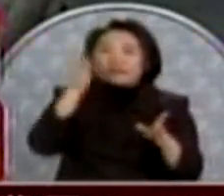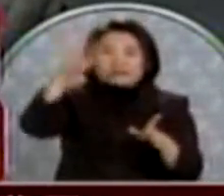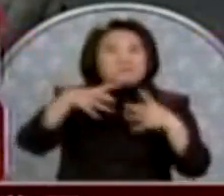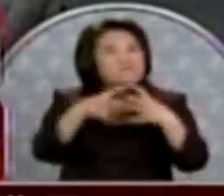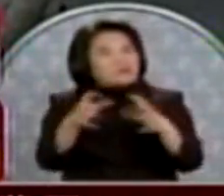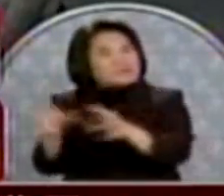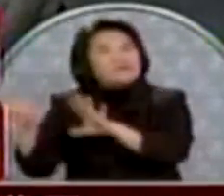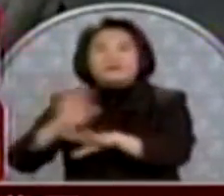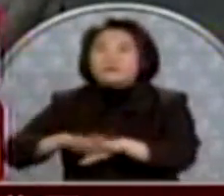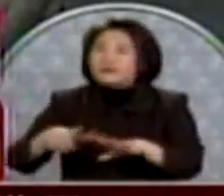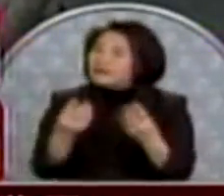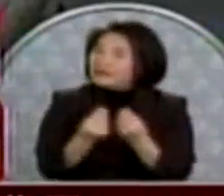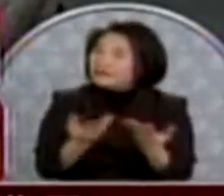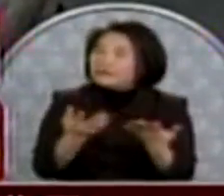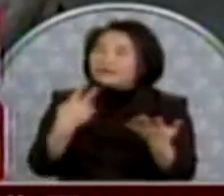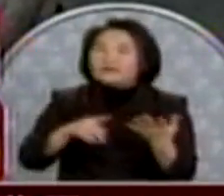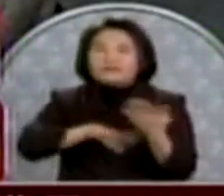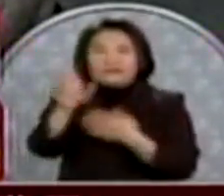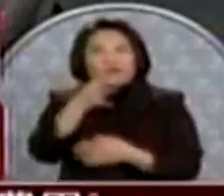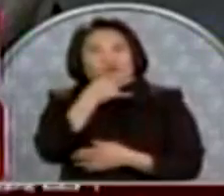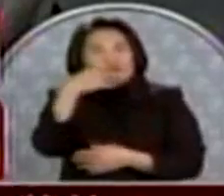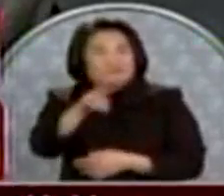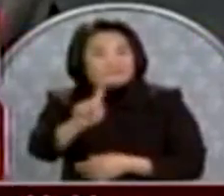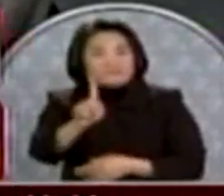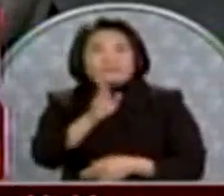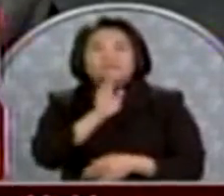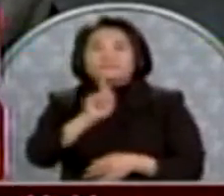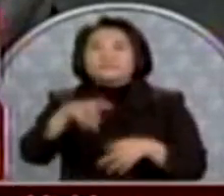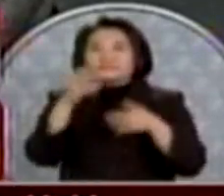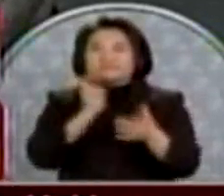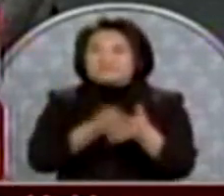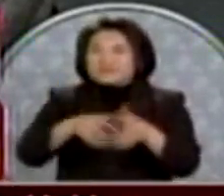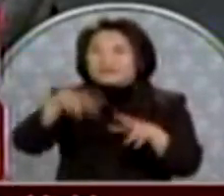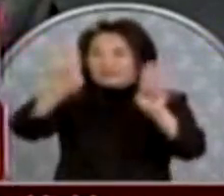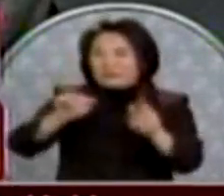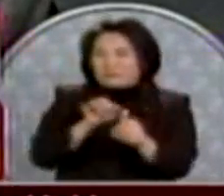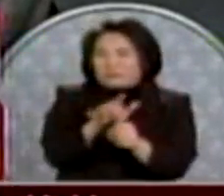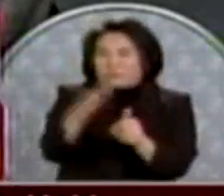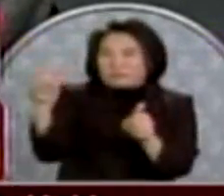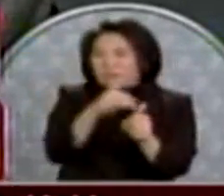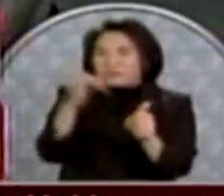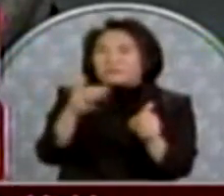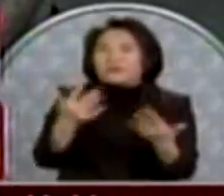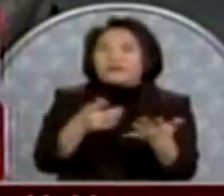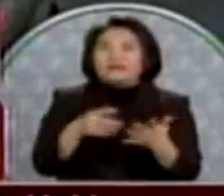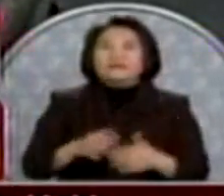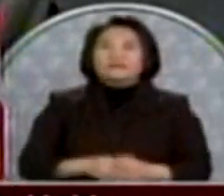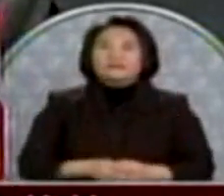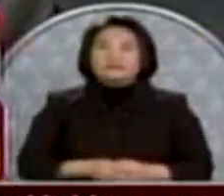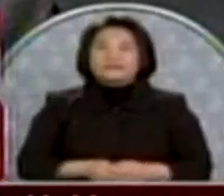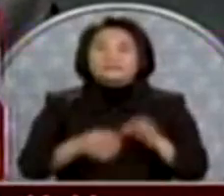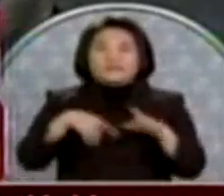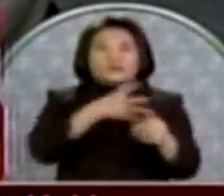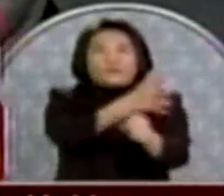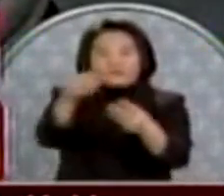亡国灭岛的候选国。另外一个看不见的风险是有关严重的电磁波公害问题，所以想要请问各位的